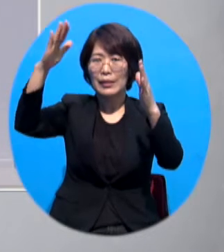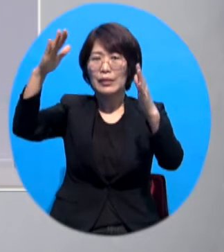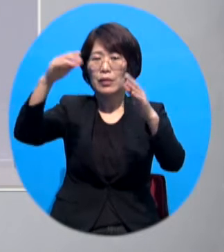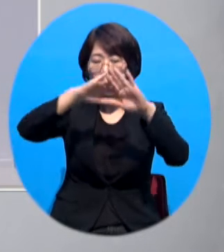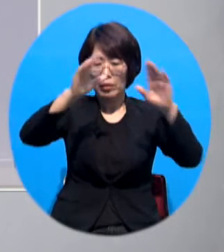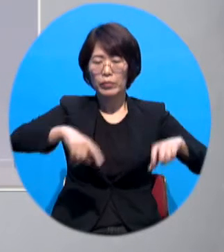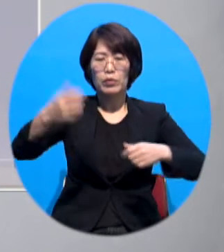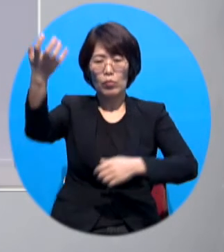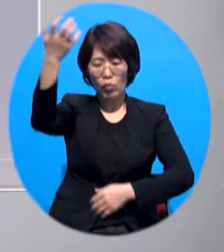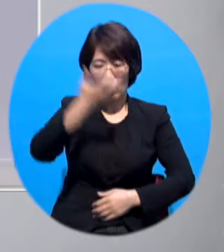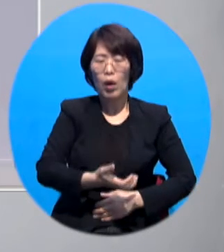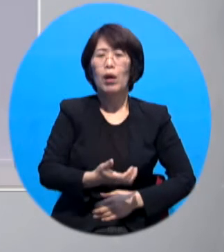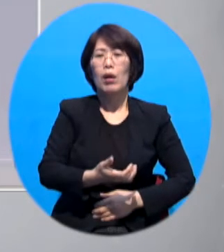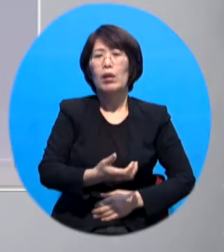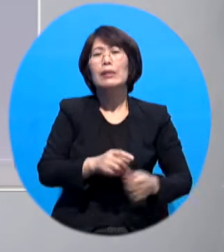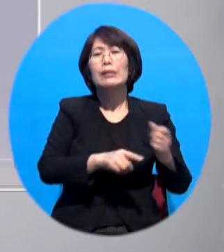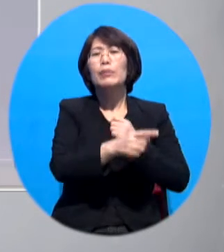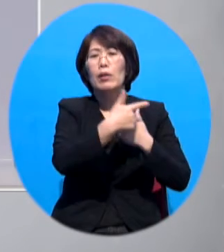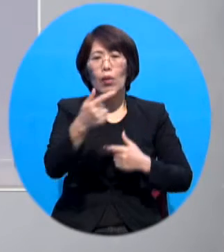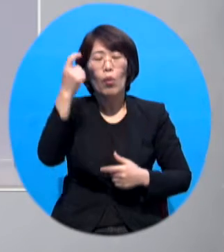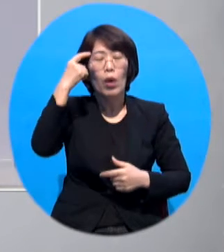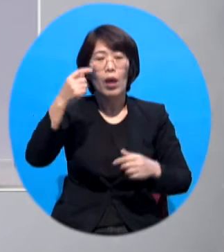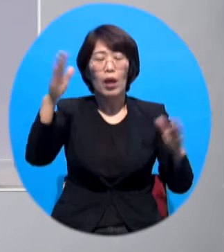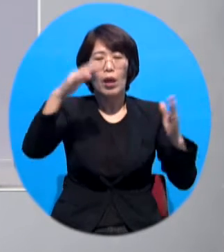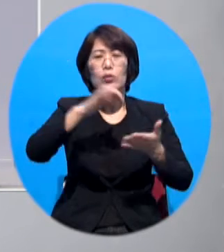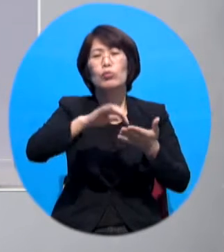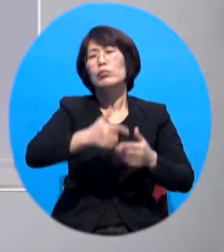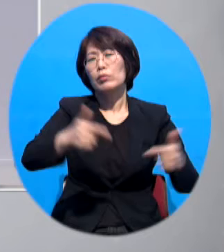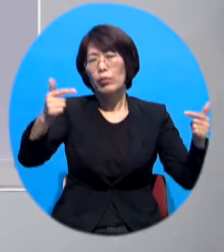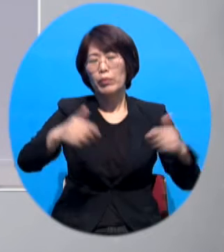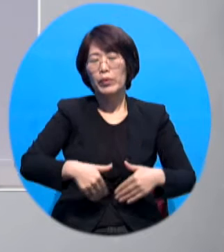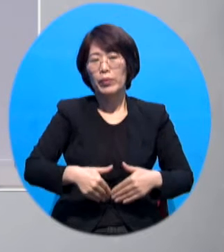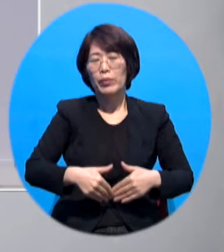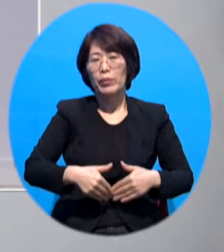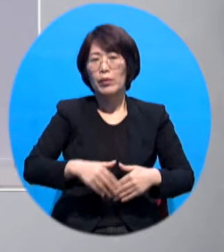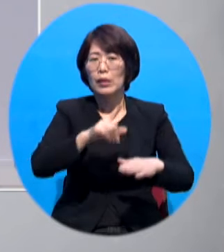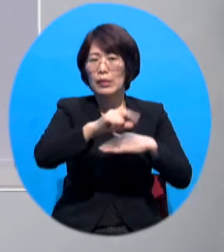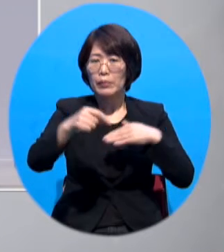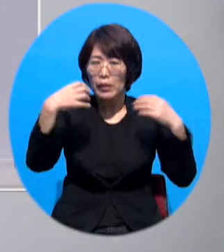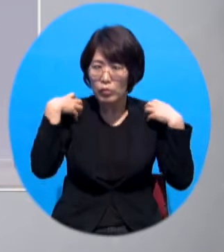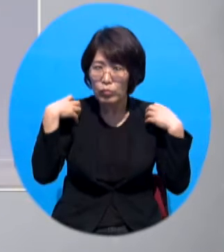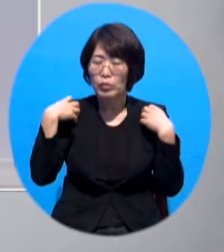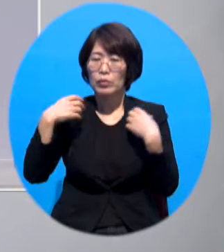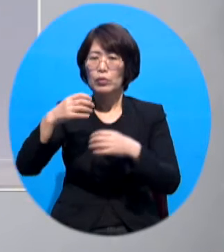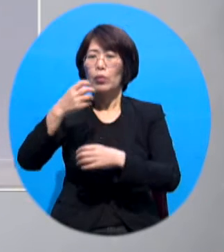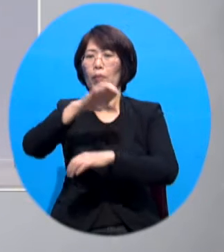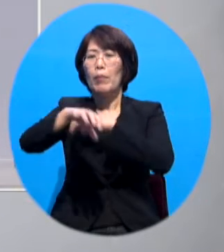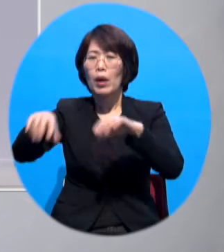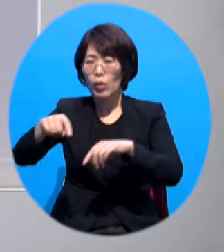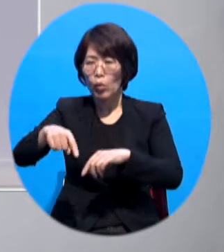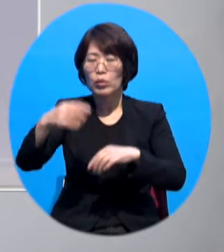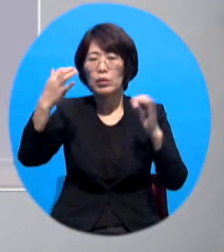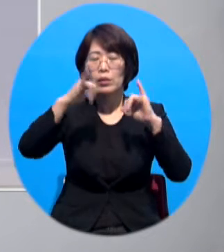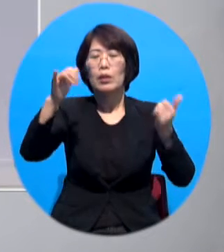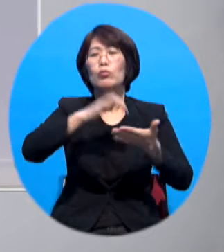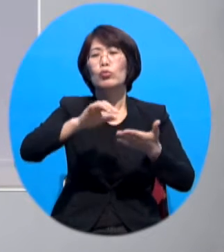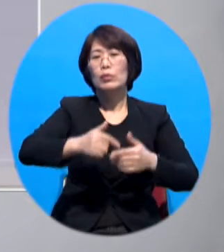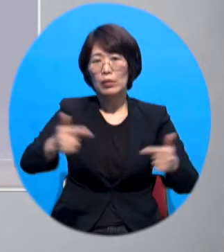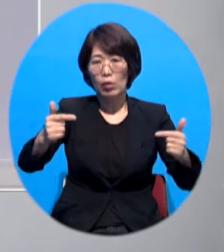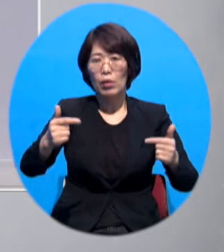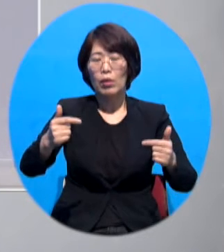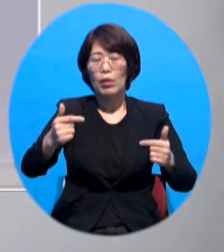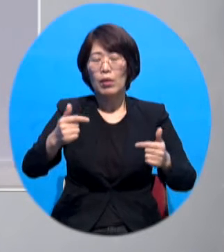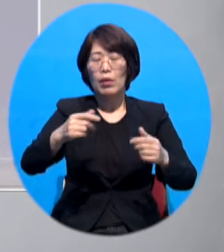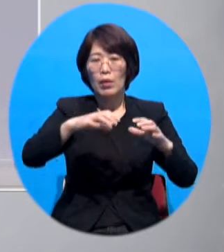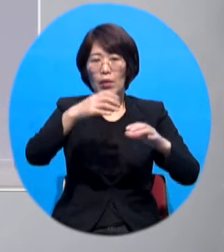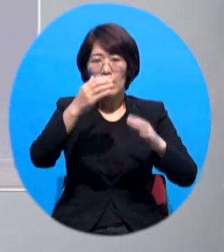있습니다 전체 수를 늘려야 되지 않겠습니까 어 지자체에서는 그리고 마을에서는 게임 구도 드러나고 마을이